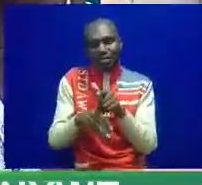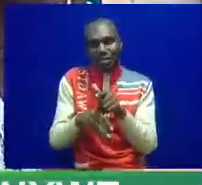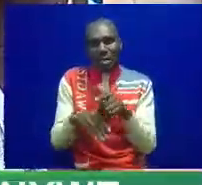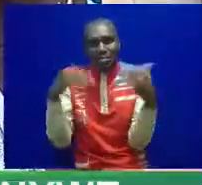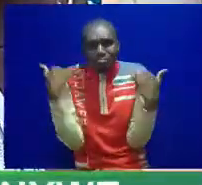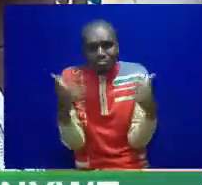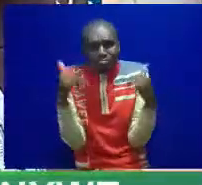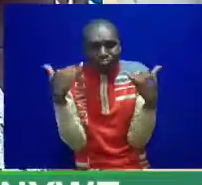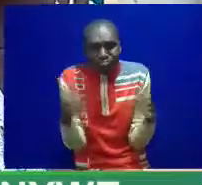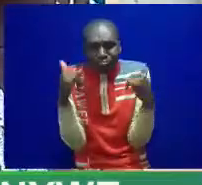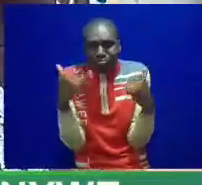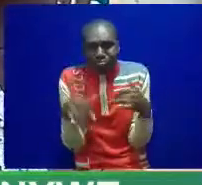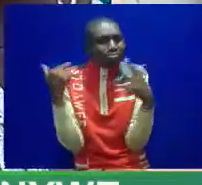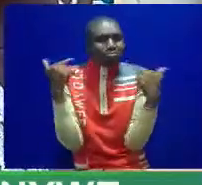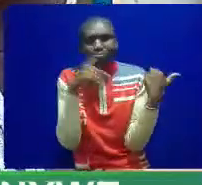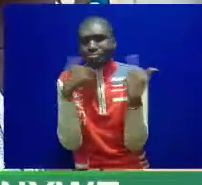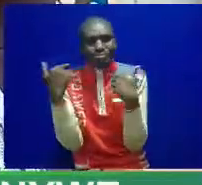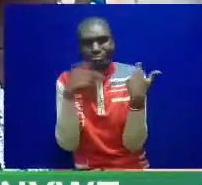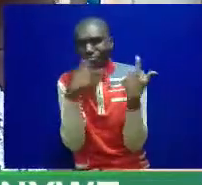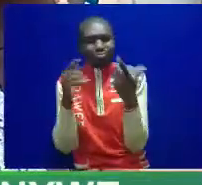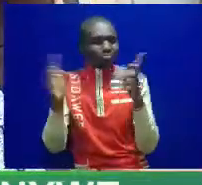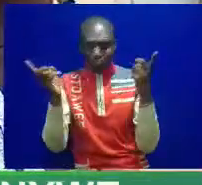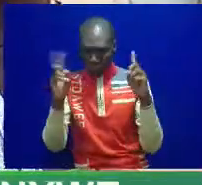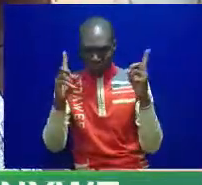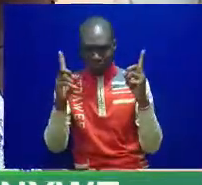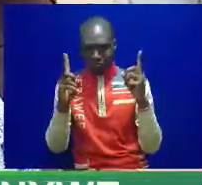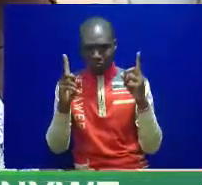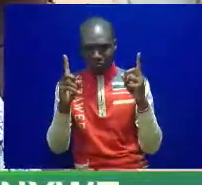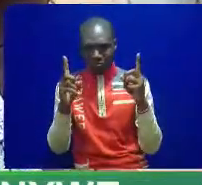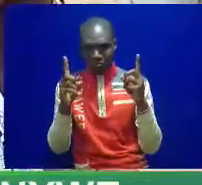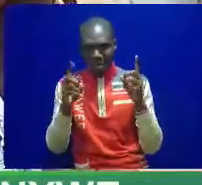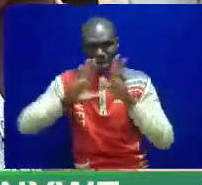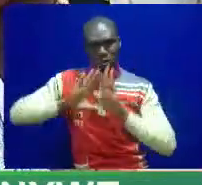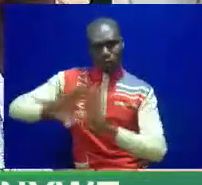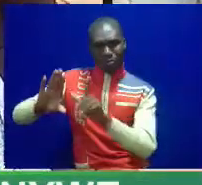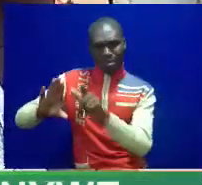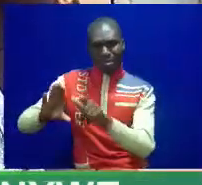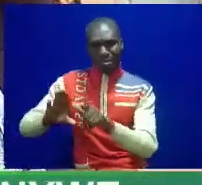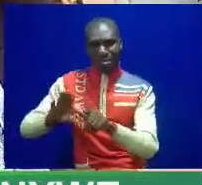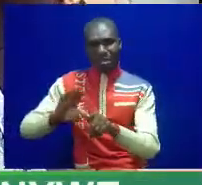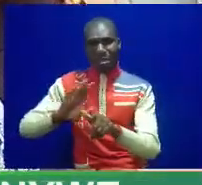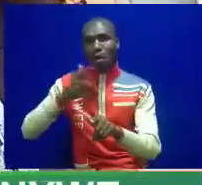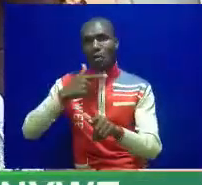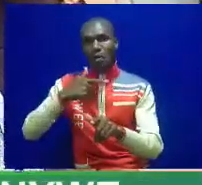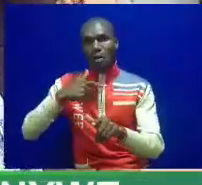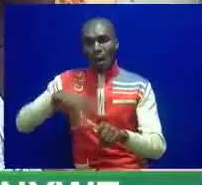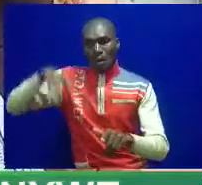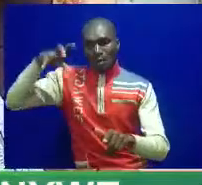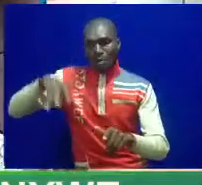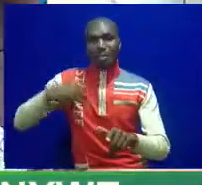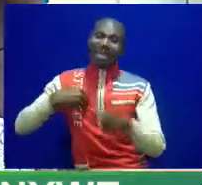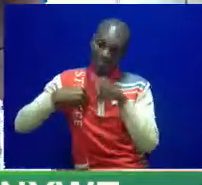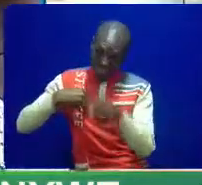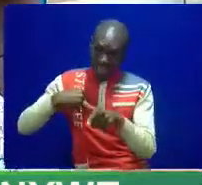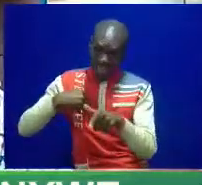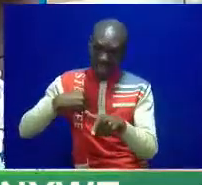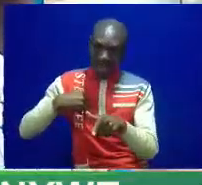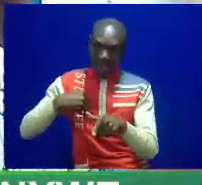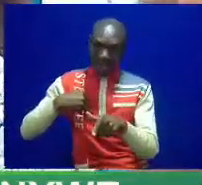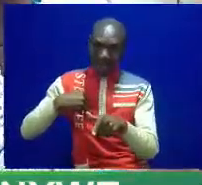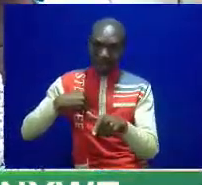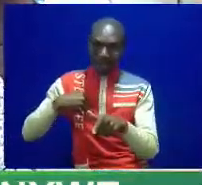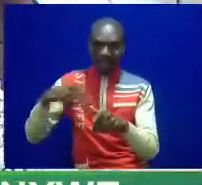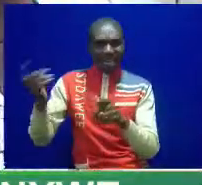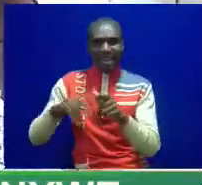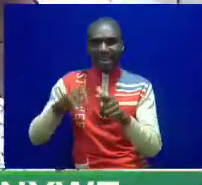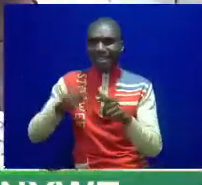kuminyokani, nebi tina vitabu ya neletinga bifrani staking credit, umukungo yu mwenge na warabu yu begete virole, no ndasta yongochi. Kabin kwa ndia paka